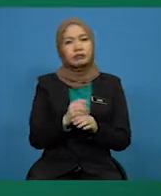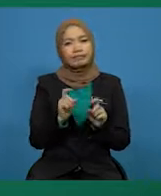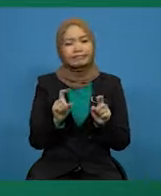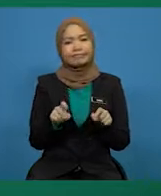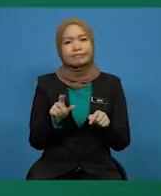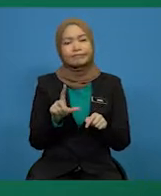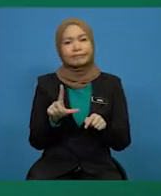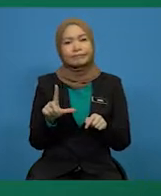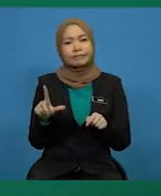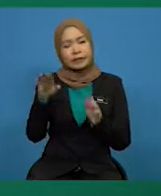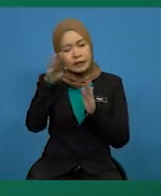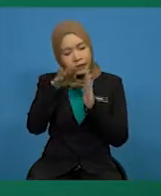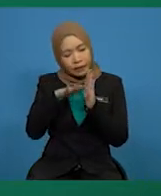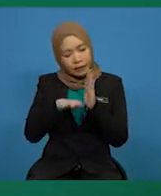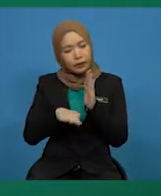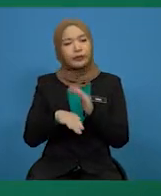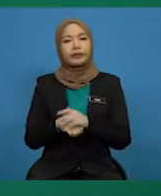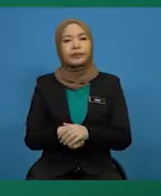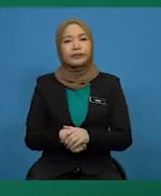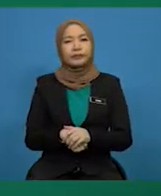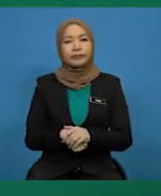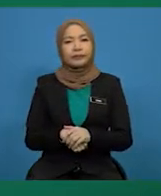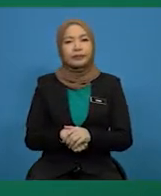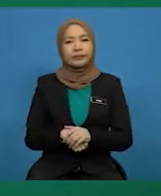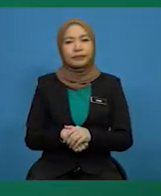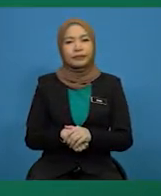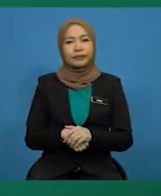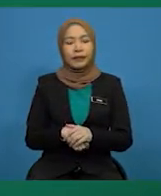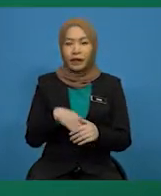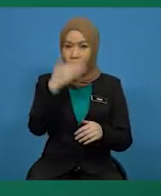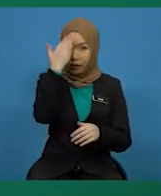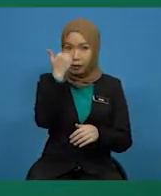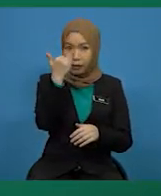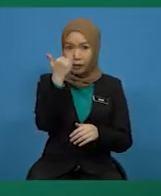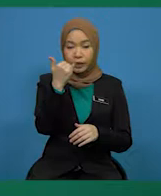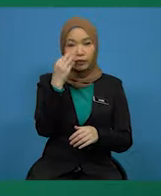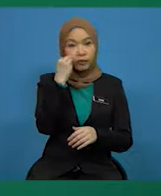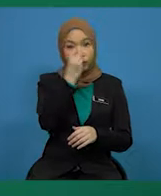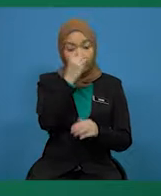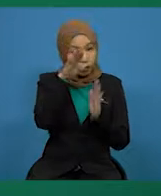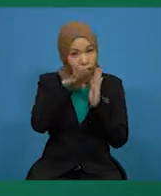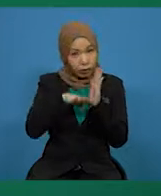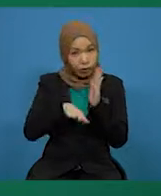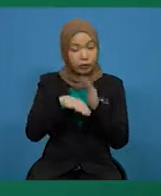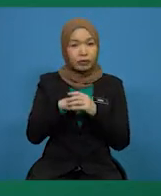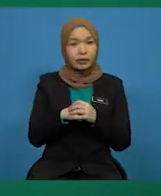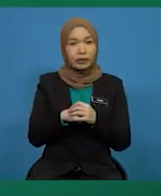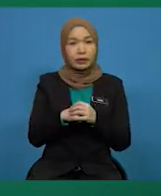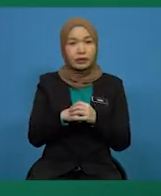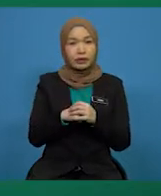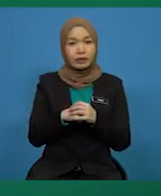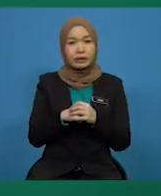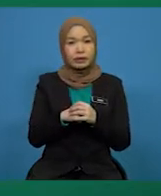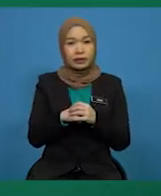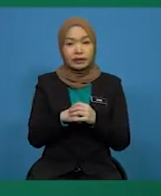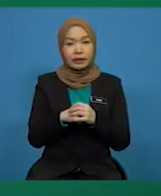kadar bunga akan menurun semula. Kenapa kadar bunga menurun? Ini